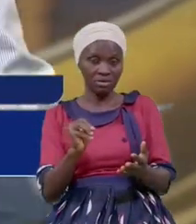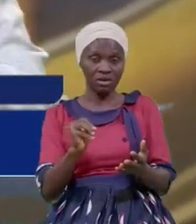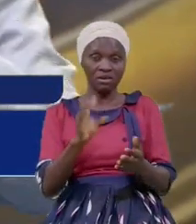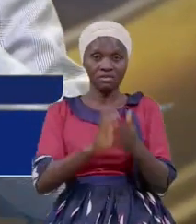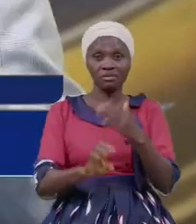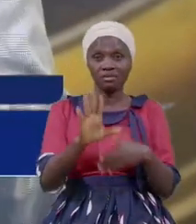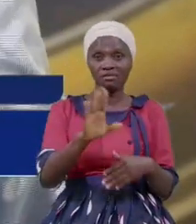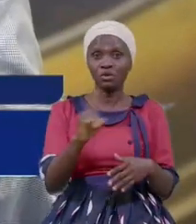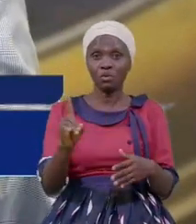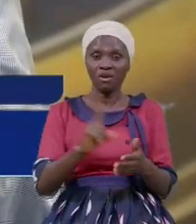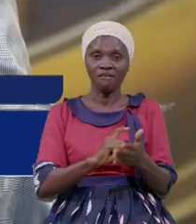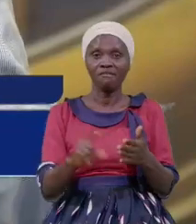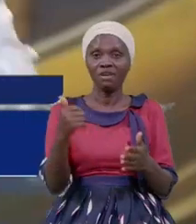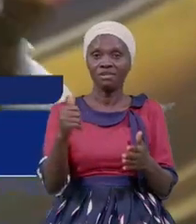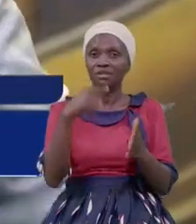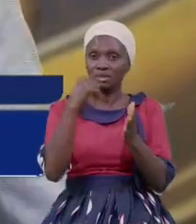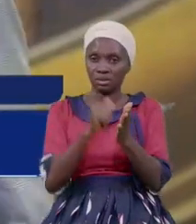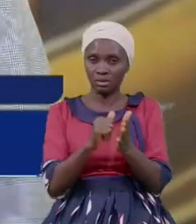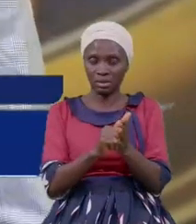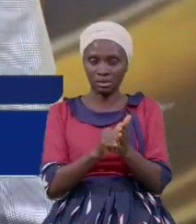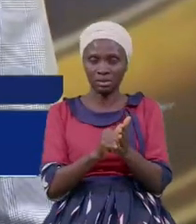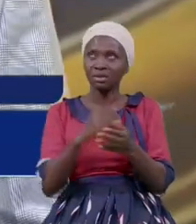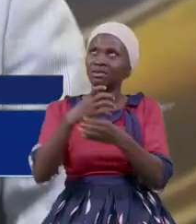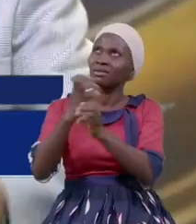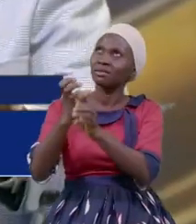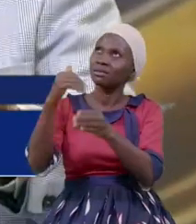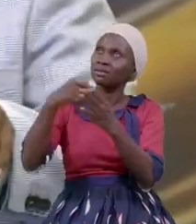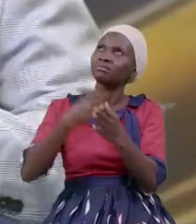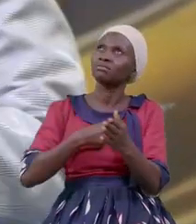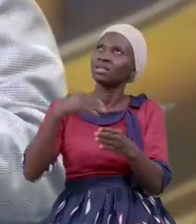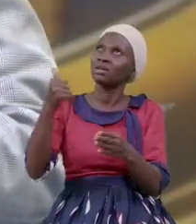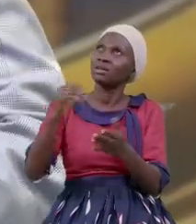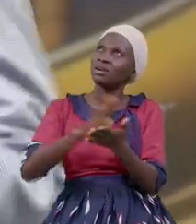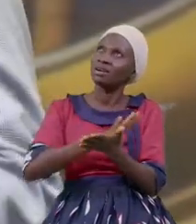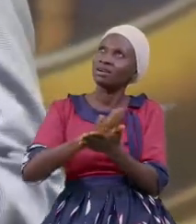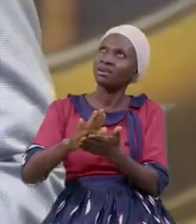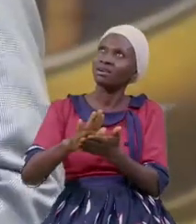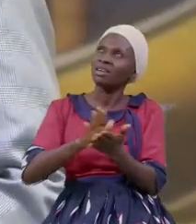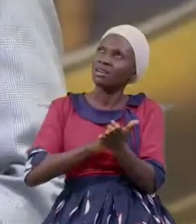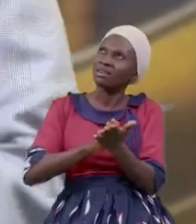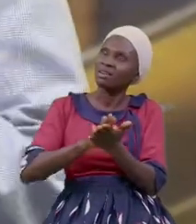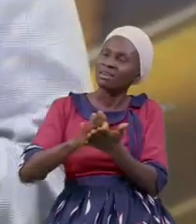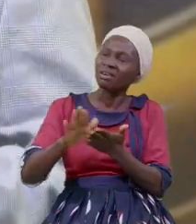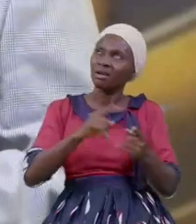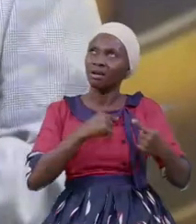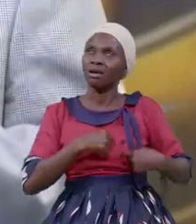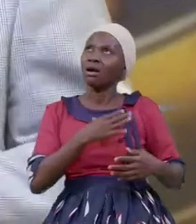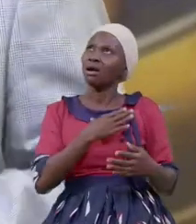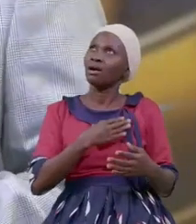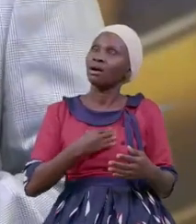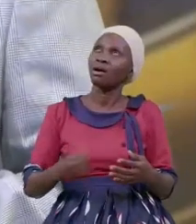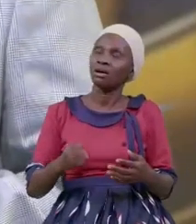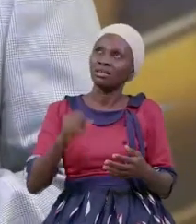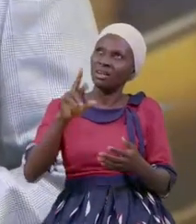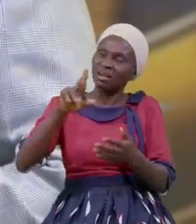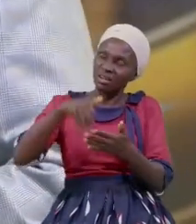51 crée en un cœur pur oh Dieu et renouvelle en moi un